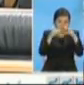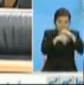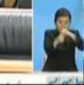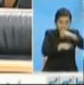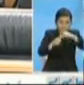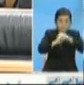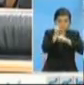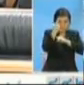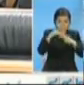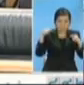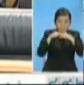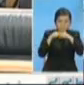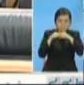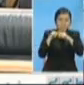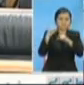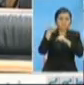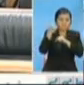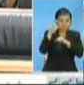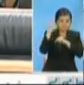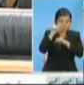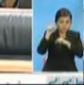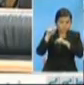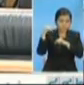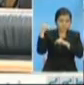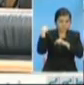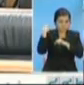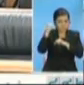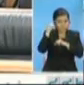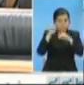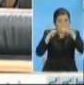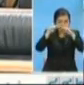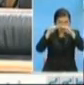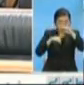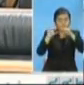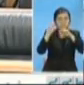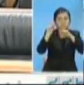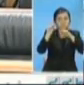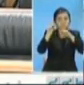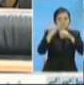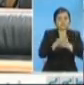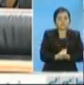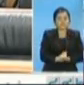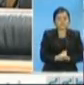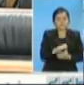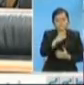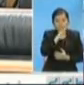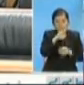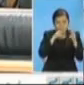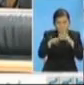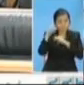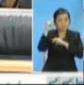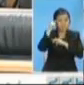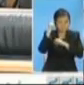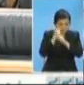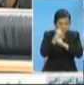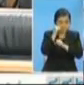เกิน 35% เนื่องจากว่าความชื้นมันวัดไม่ได้ให้คิดความชื้นแค่30ดังนั้นถ้าหลักตรงนี้เป็นจริ